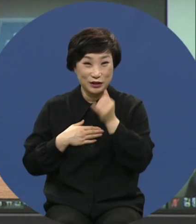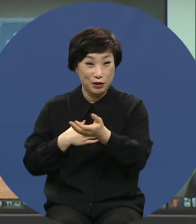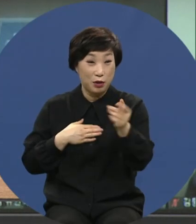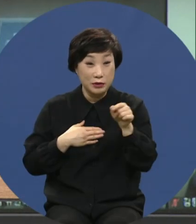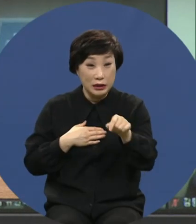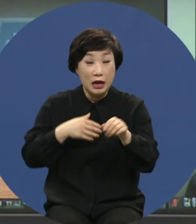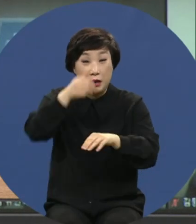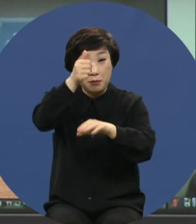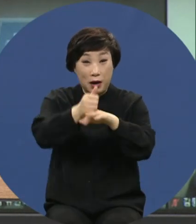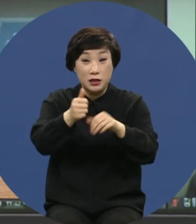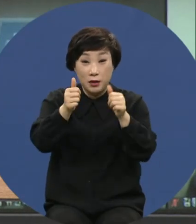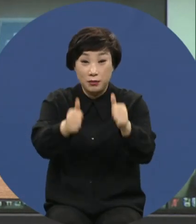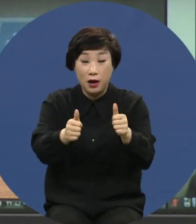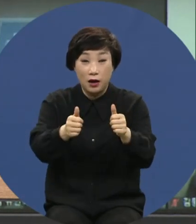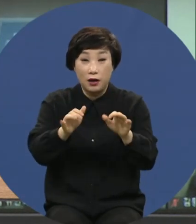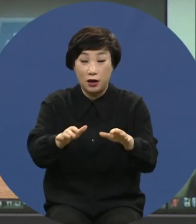마지막